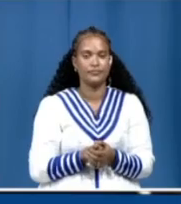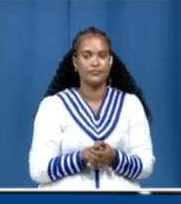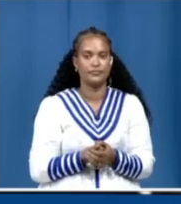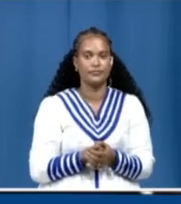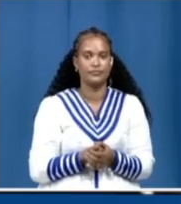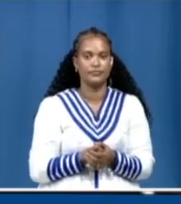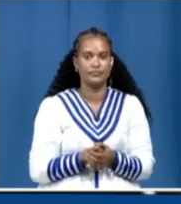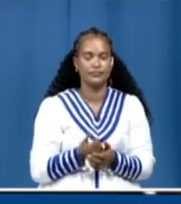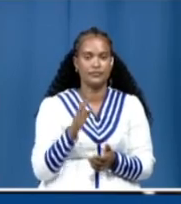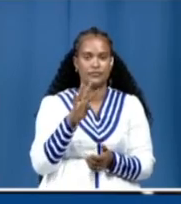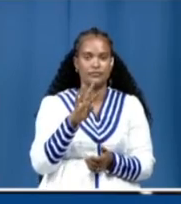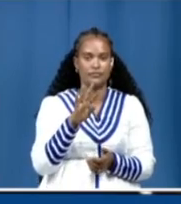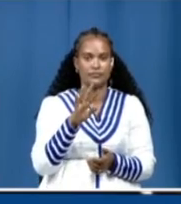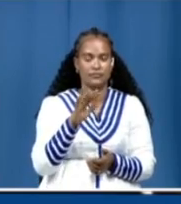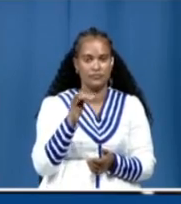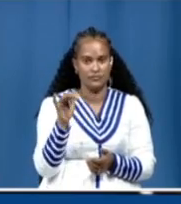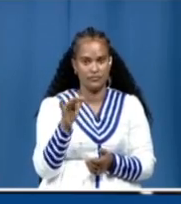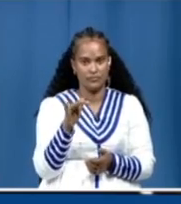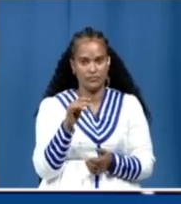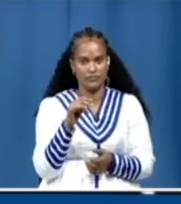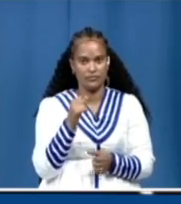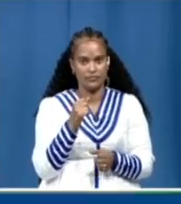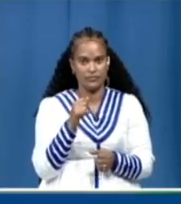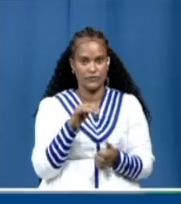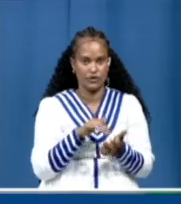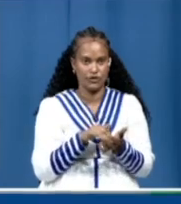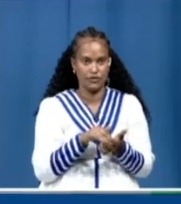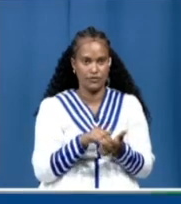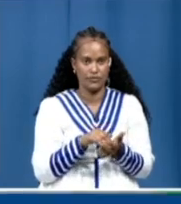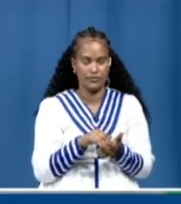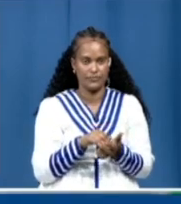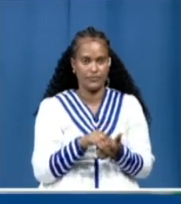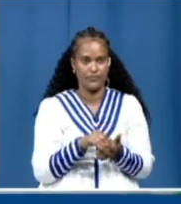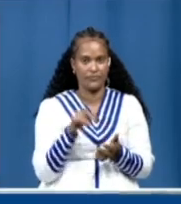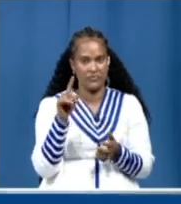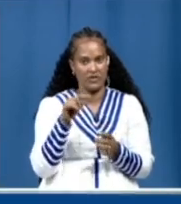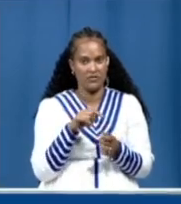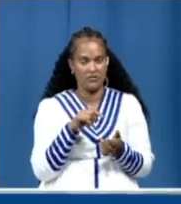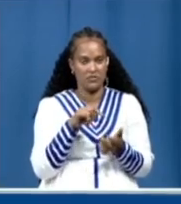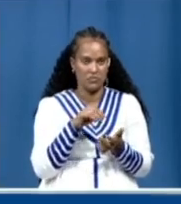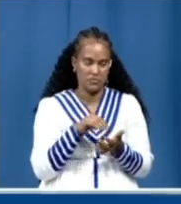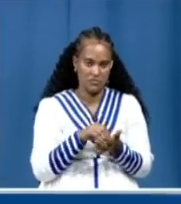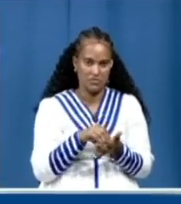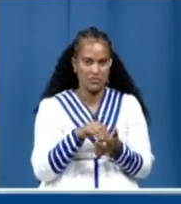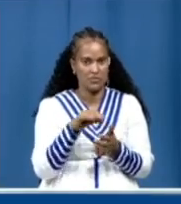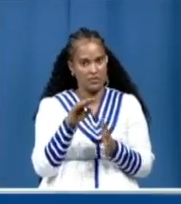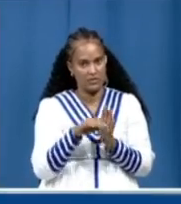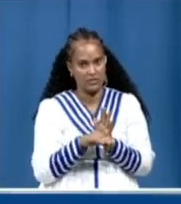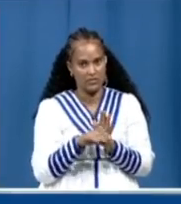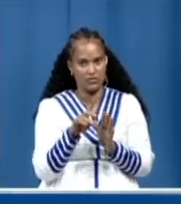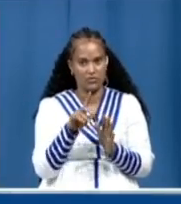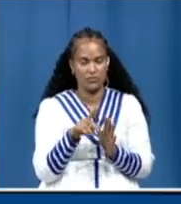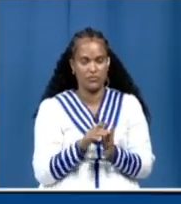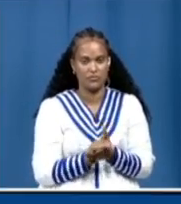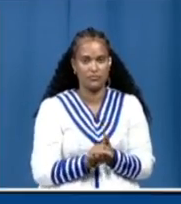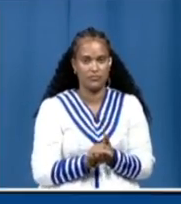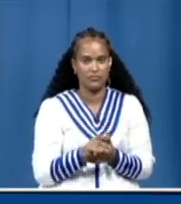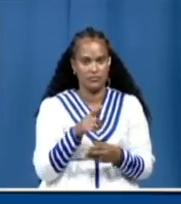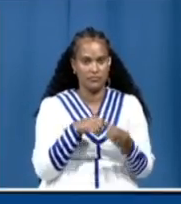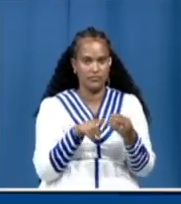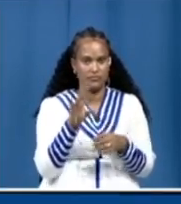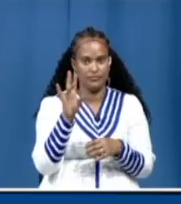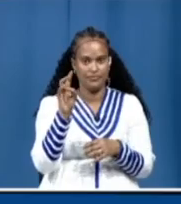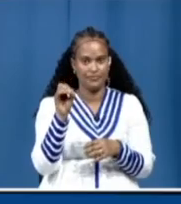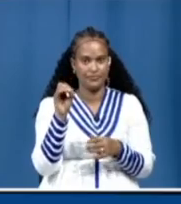زعرو عنگلن شعق فیلنا تن کفتن هنگارنا حدک زی یوسخه حدک زی قنصایت نیز اولی دیو زر زر